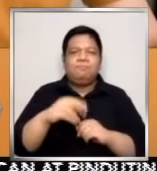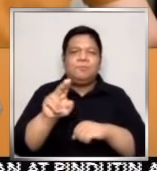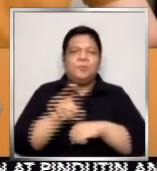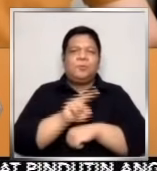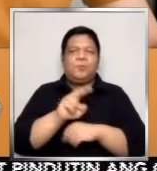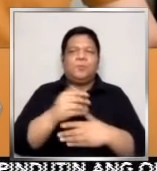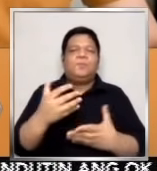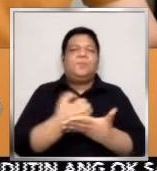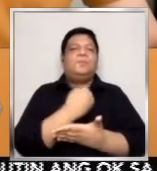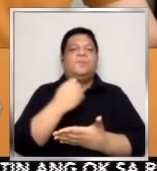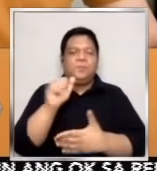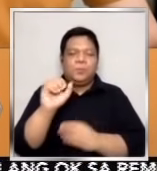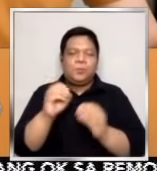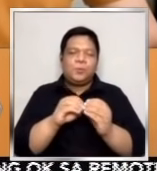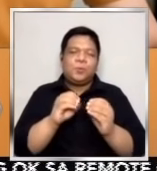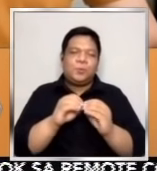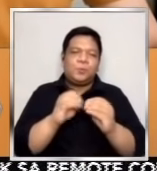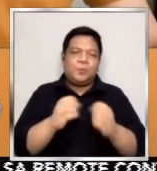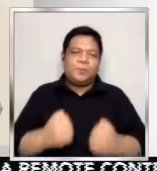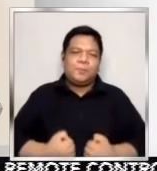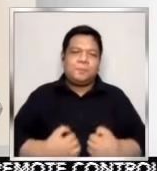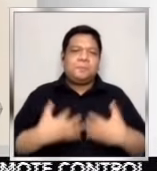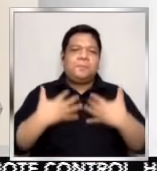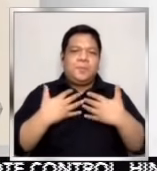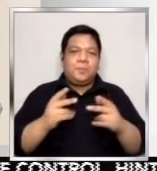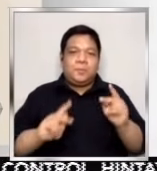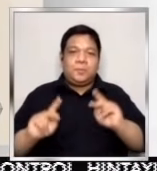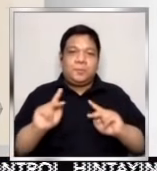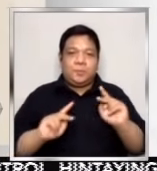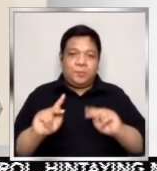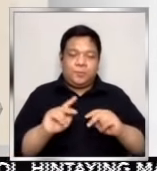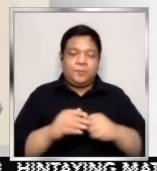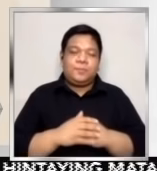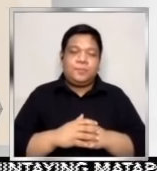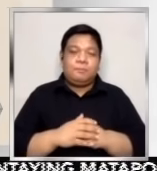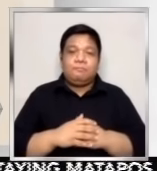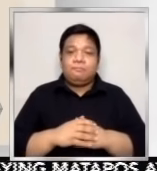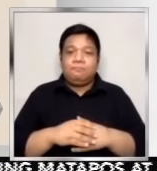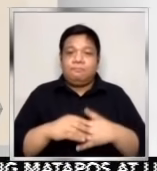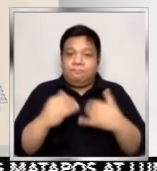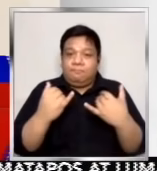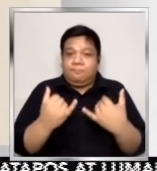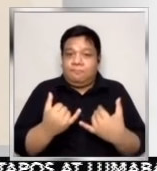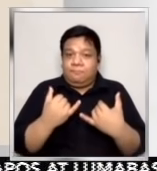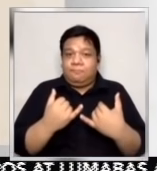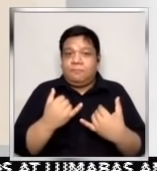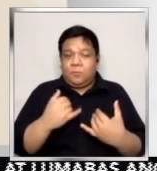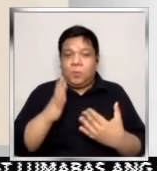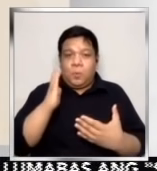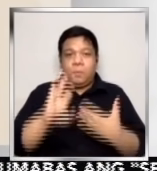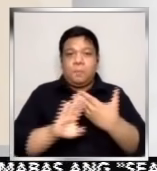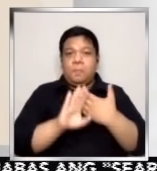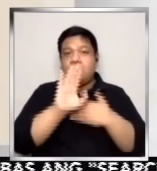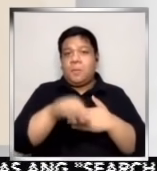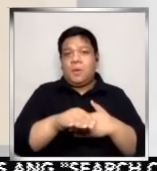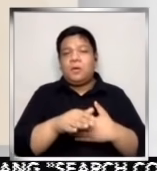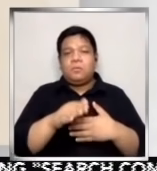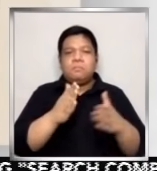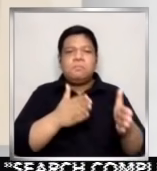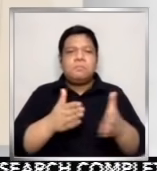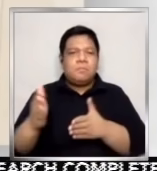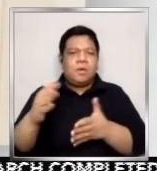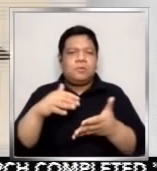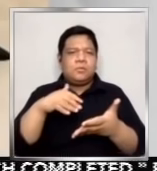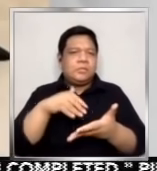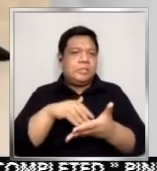mas makapag-inspire ng mga tao. Sa ngayon, babalikan daw ni Sofia ang kanyang planong mag-aral ng